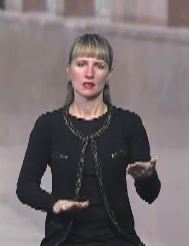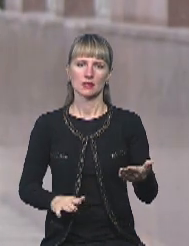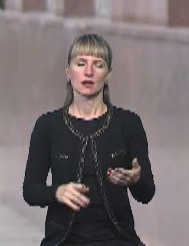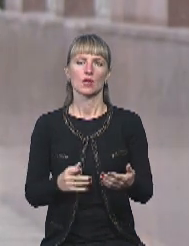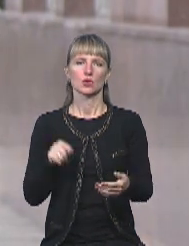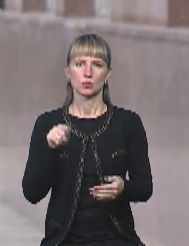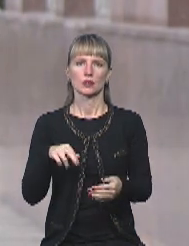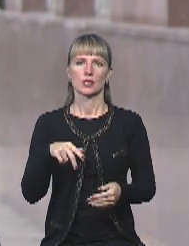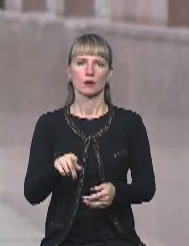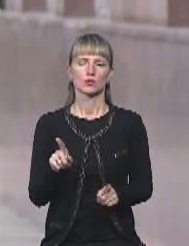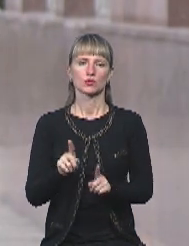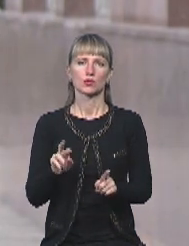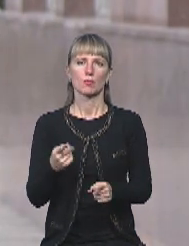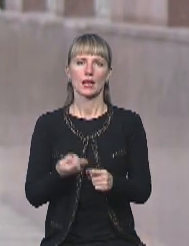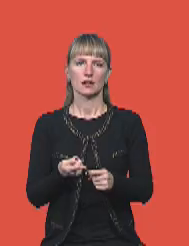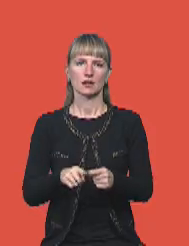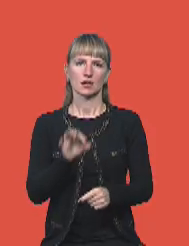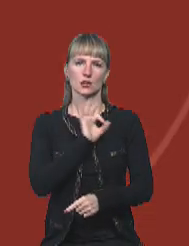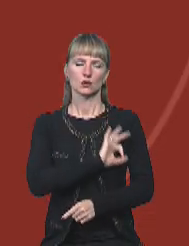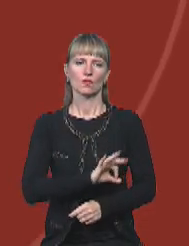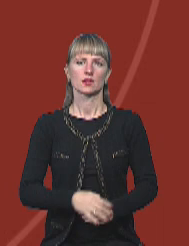йдемо, щоб це реалізувати.